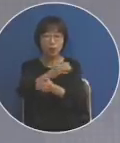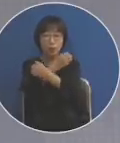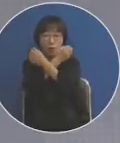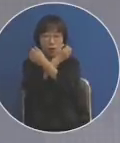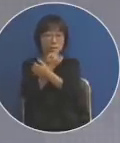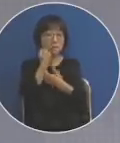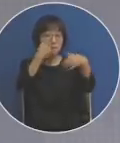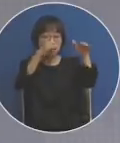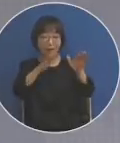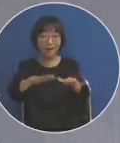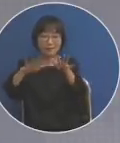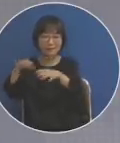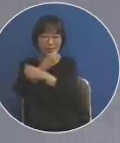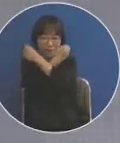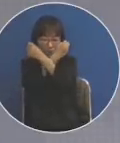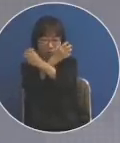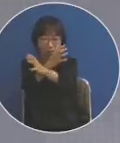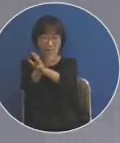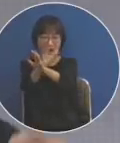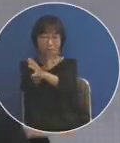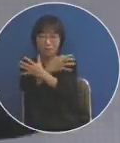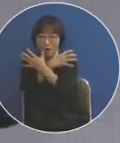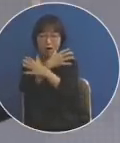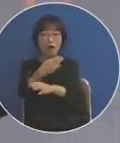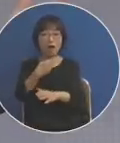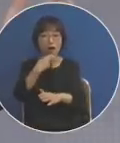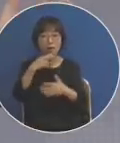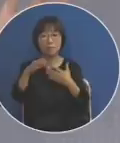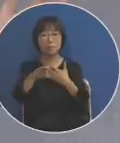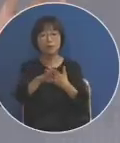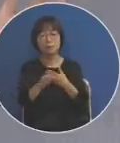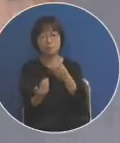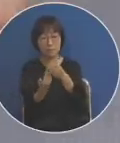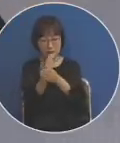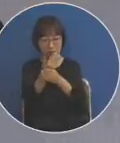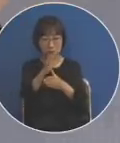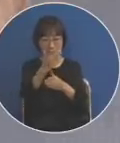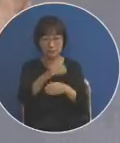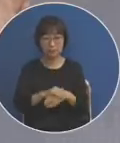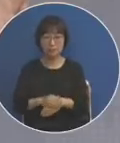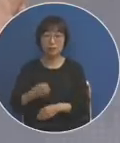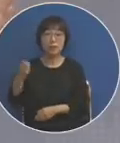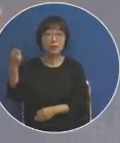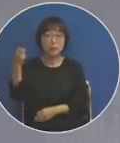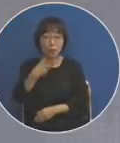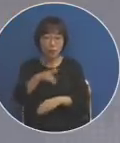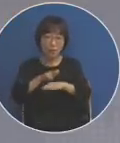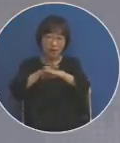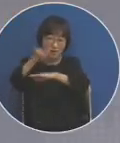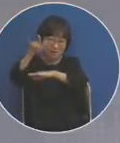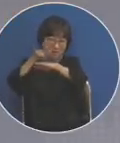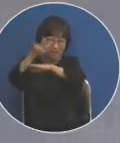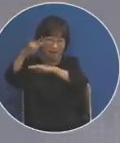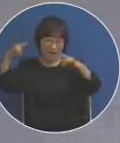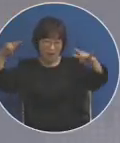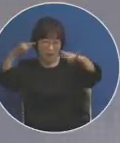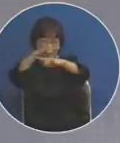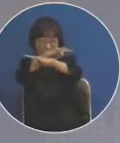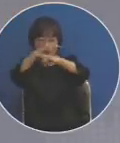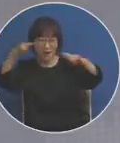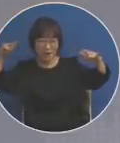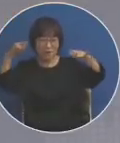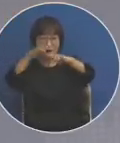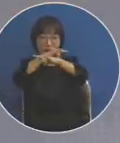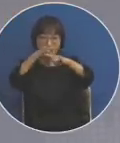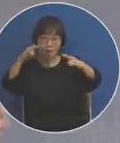without the lighthouses, there will cause accidents. 여러분 수많은 비행기들이 하늘 날아다닙니다만은 그게 다 파수꾼들이 지키고 있는